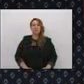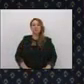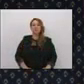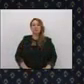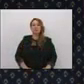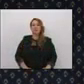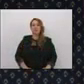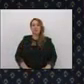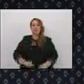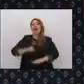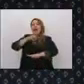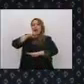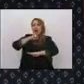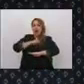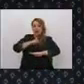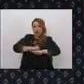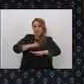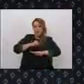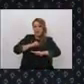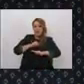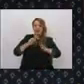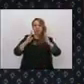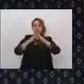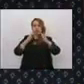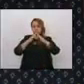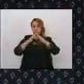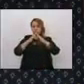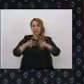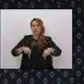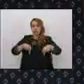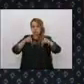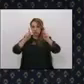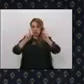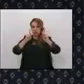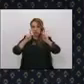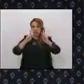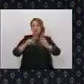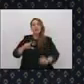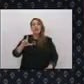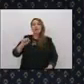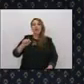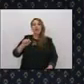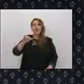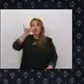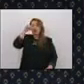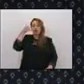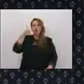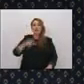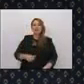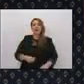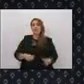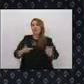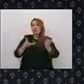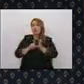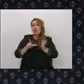وكذا القانون المتعلق بمطابقة البنايات 15/08 المؤرخ في 20 جويلية 2008، بالرغم من